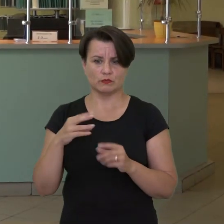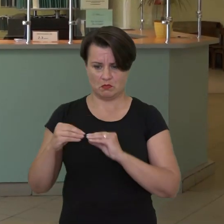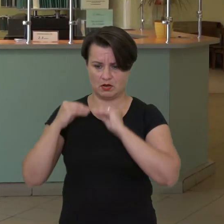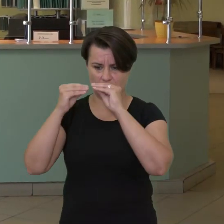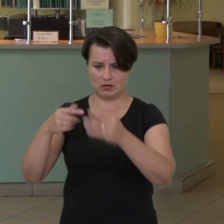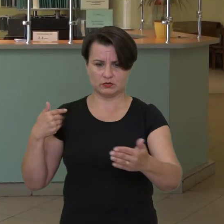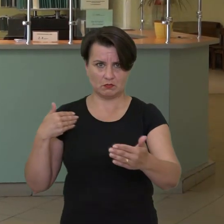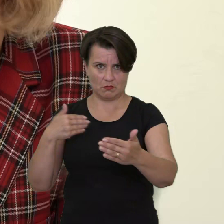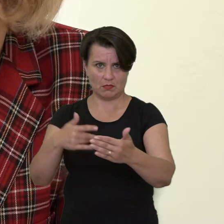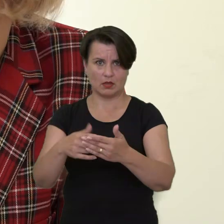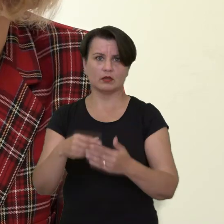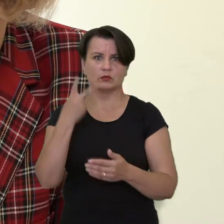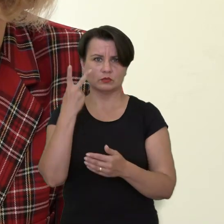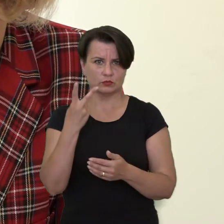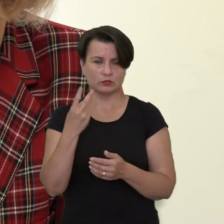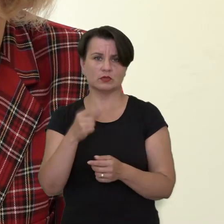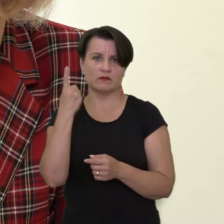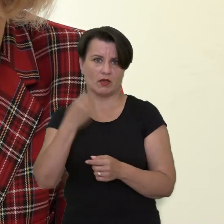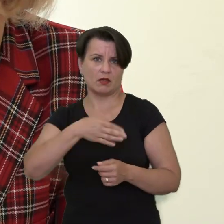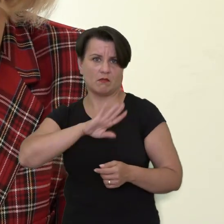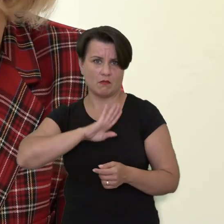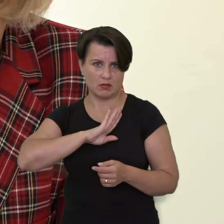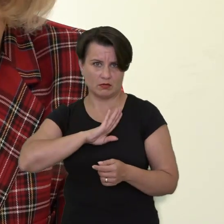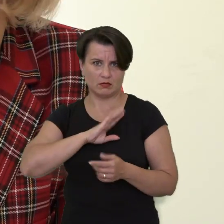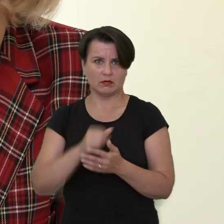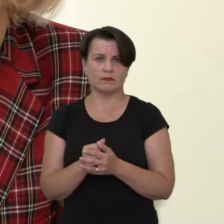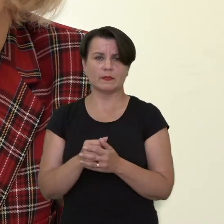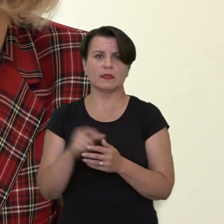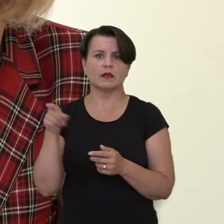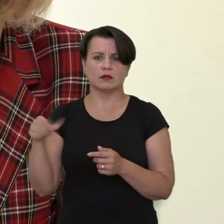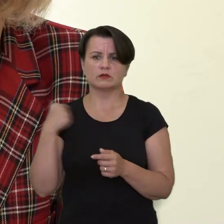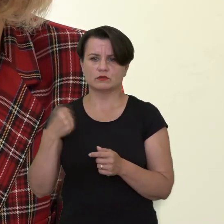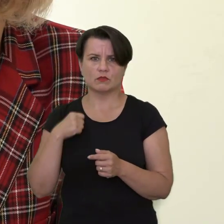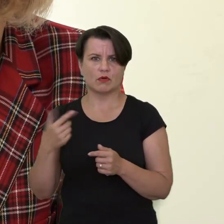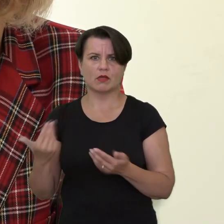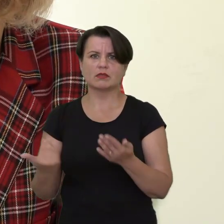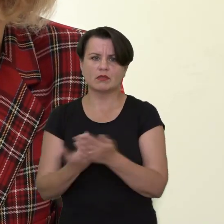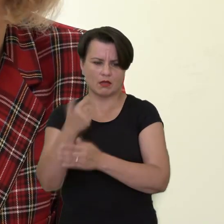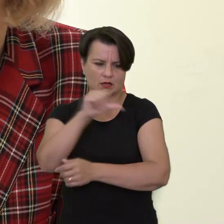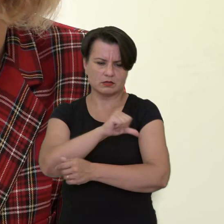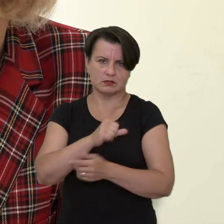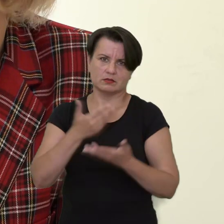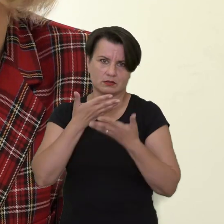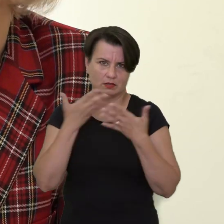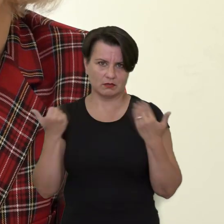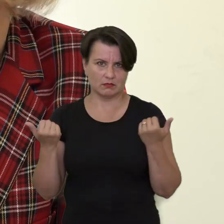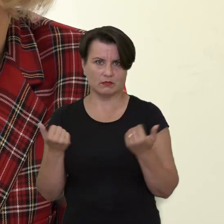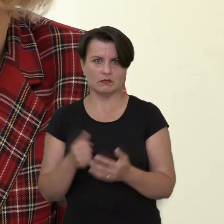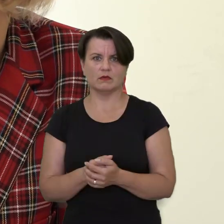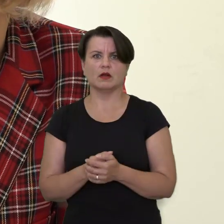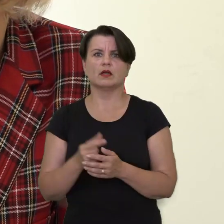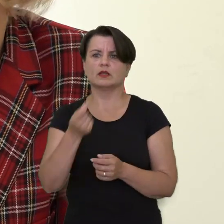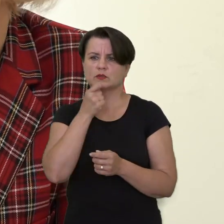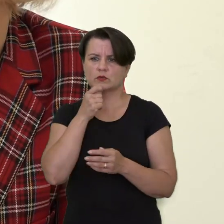2 susirgimai stabligė, 1 iš jų baigėsi mirtimi. Šie žmonės nebuvo nei atnaujinę savo imuniteto, jie